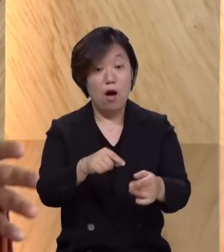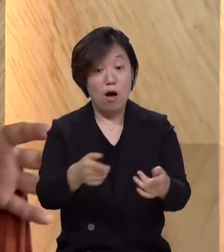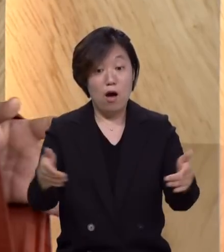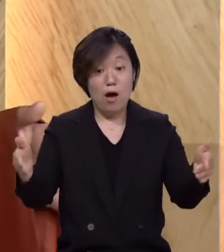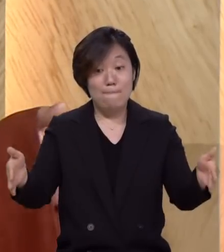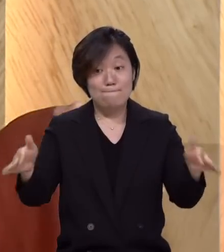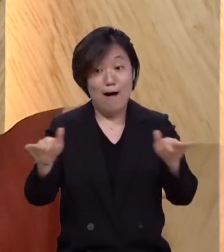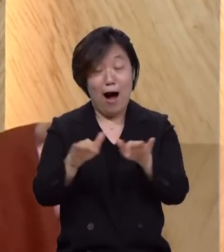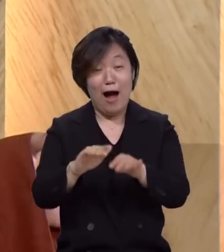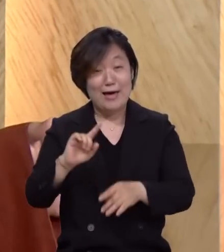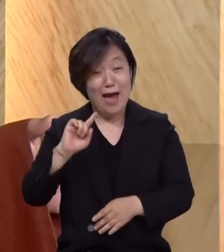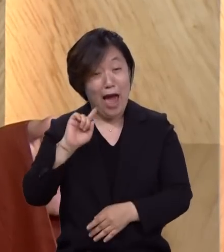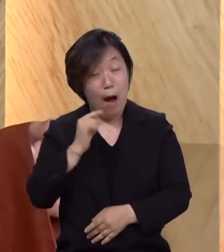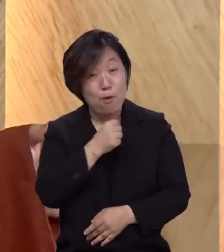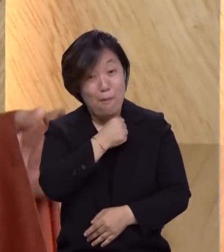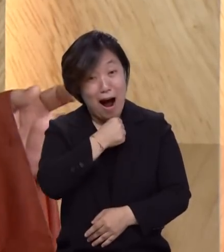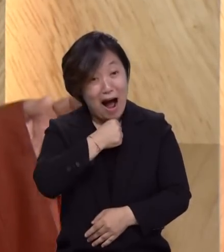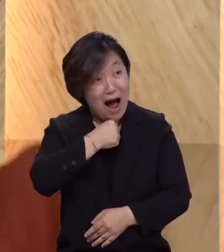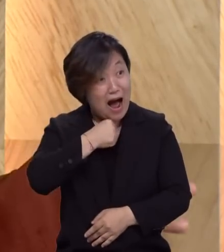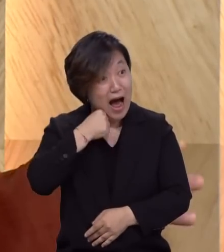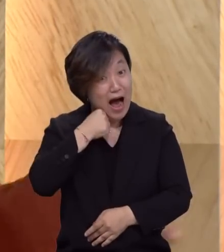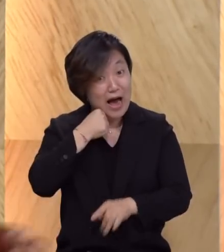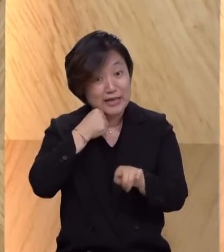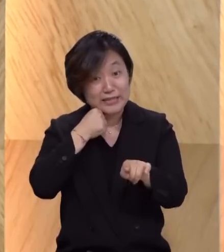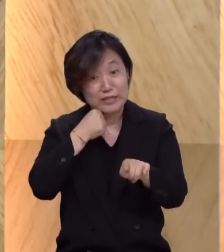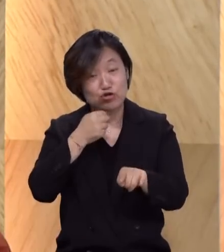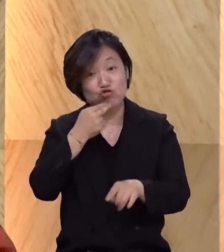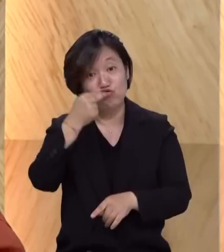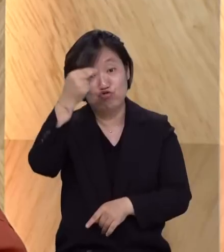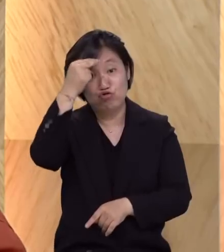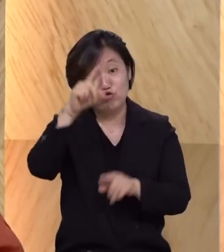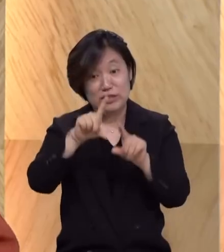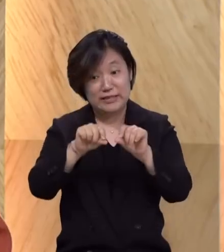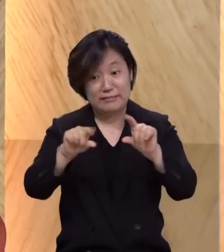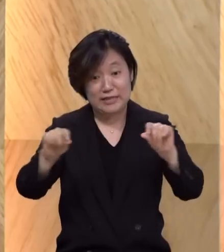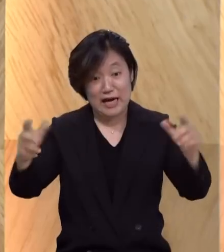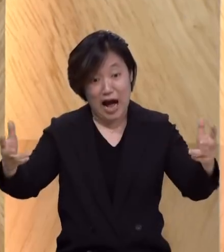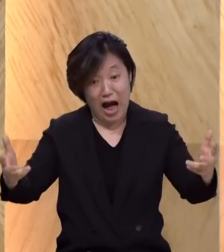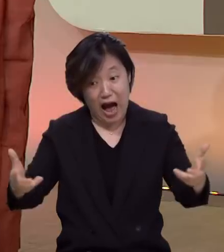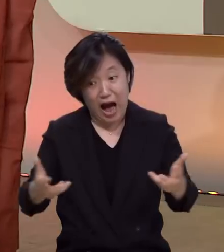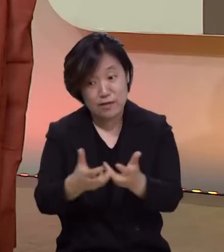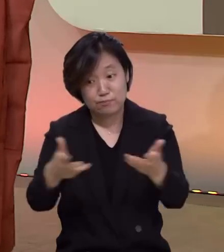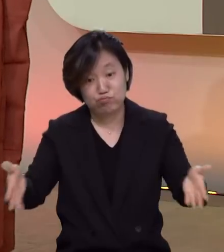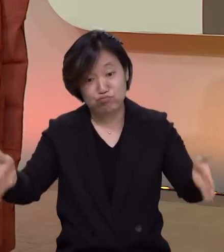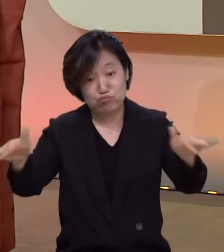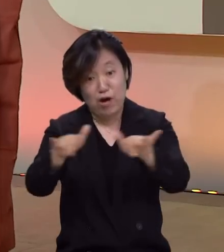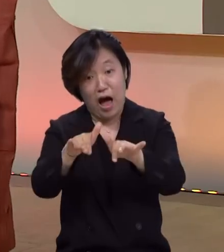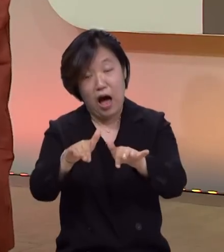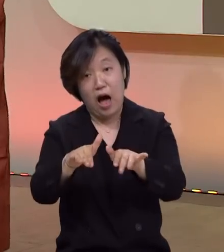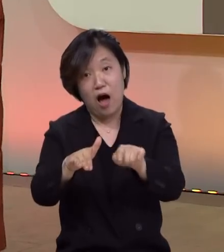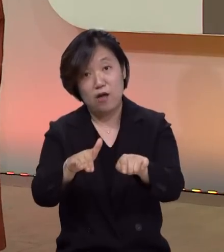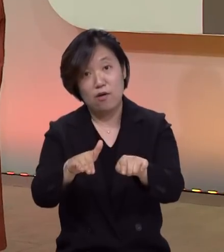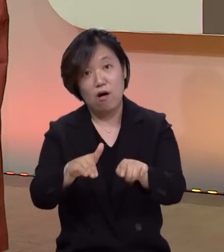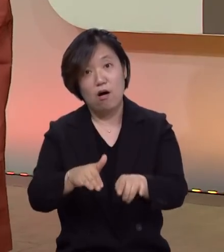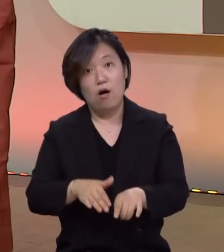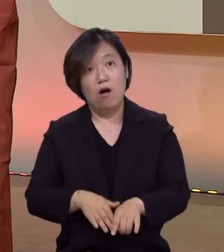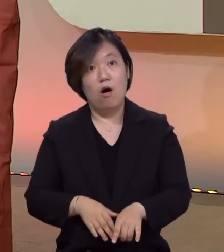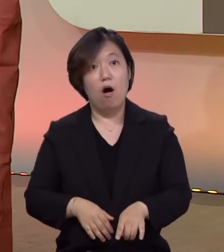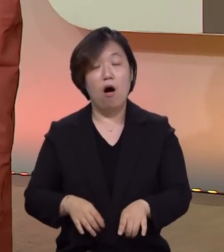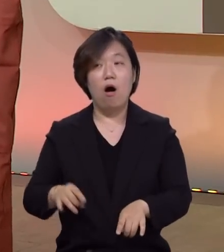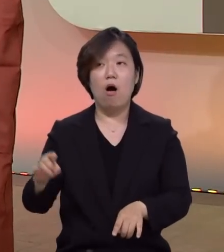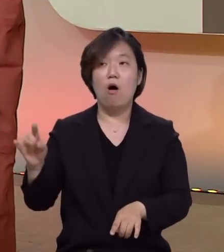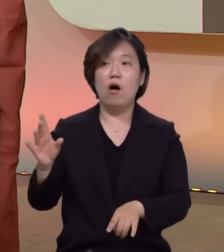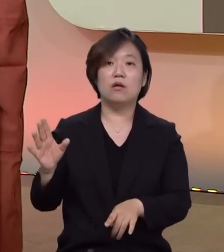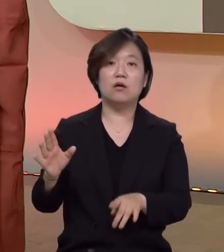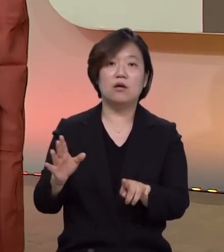아주 화려한 술상이 짠하고 펼쳐진 거예요 이게 웬일이야 하고 이제 막 술을